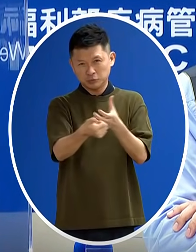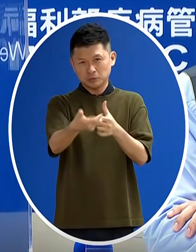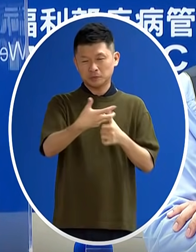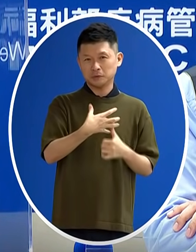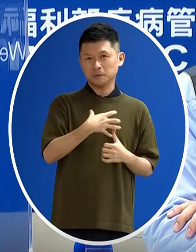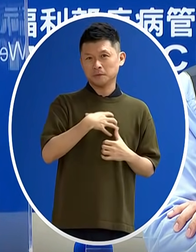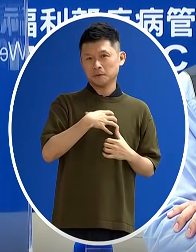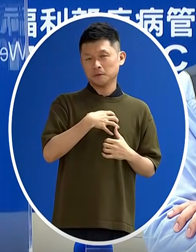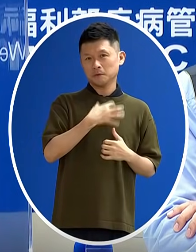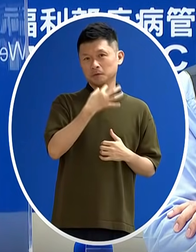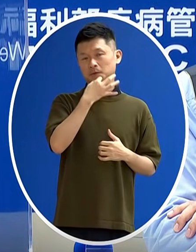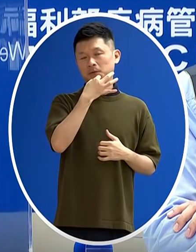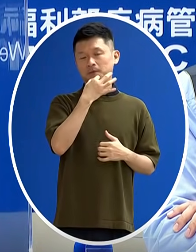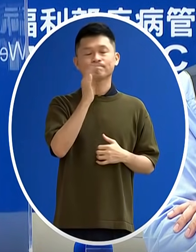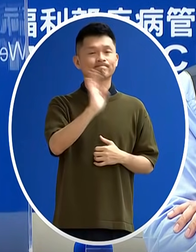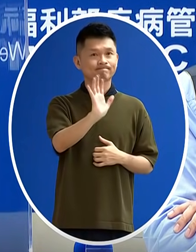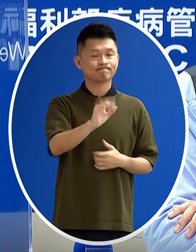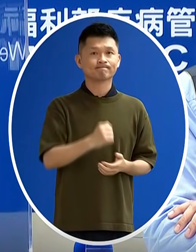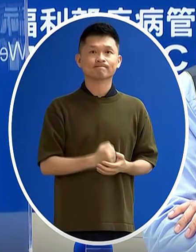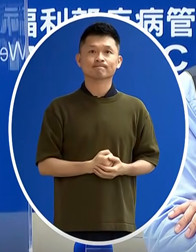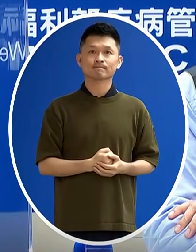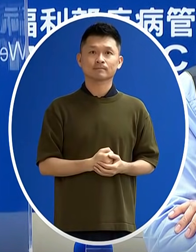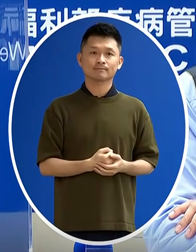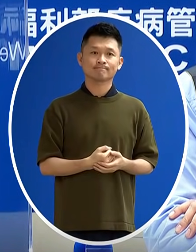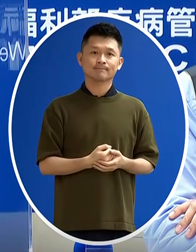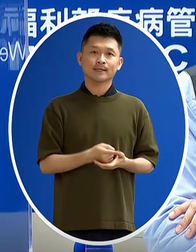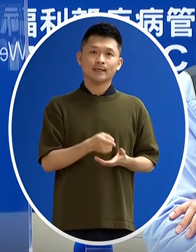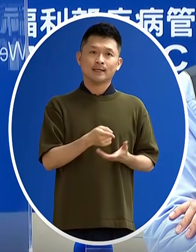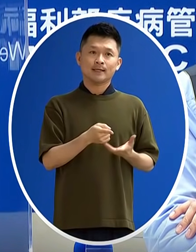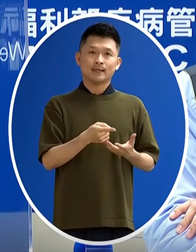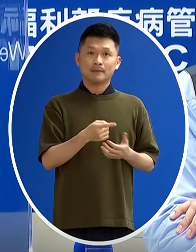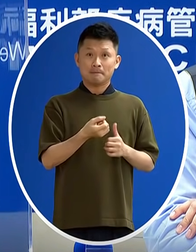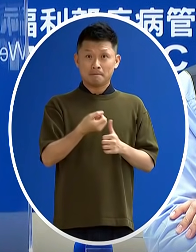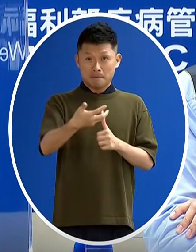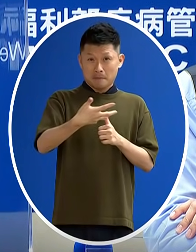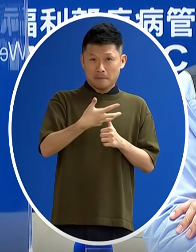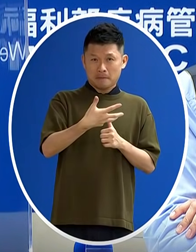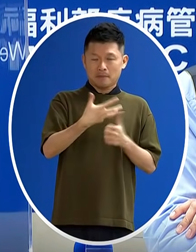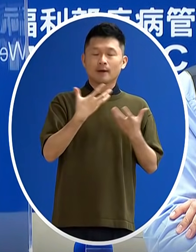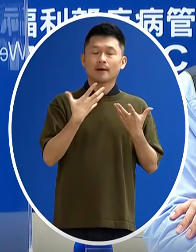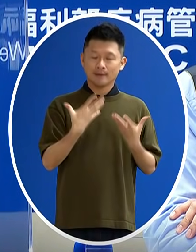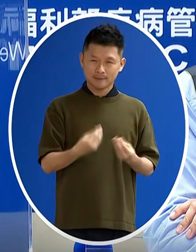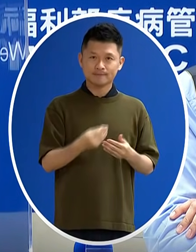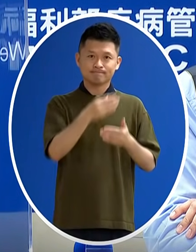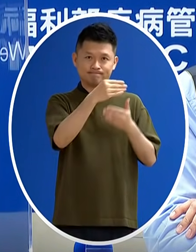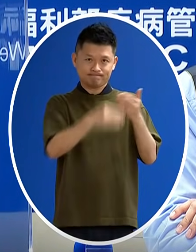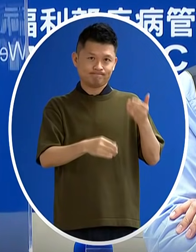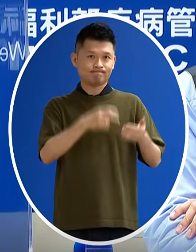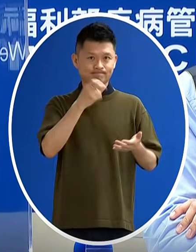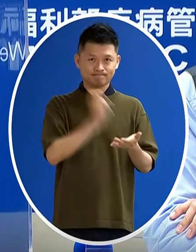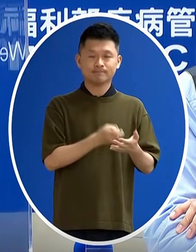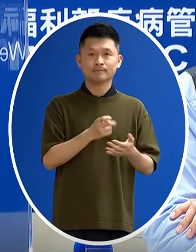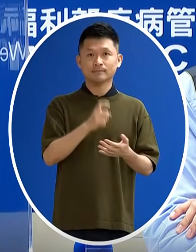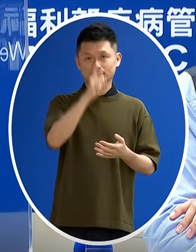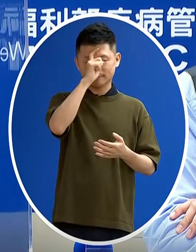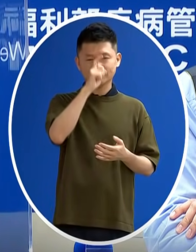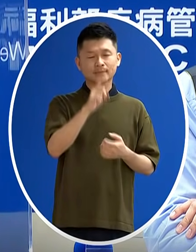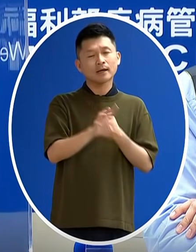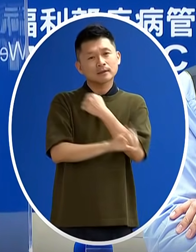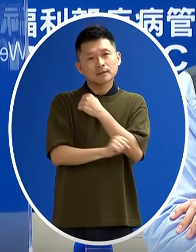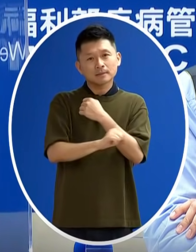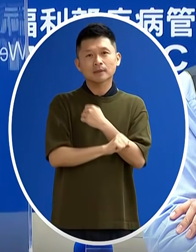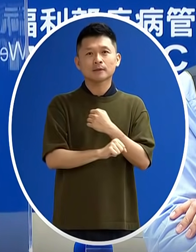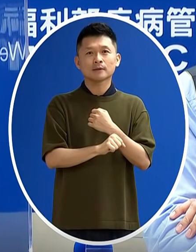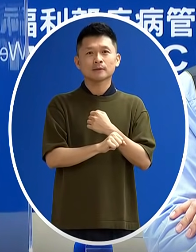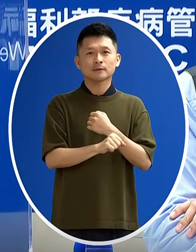可能性，那这些都是在不得已的情况下做的一些规定，让大家起码可以满足一些